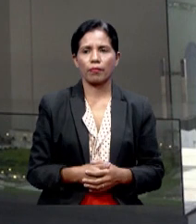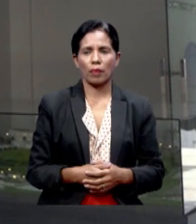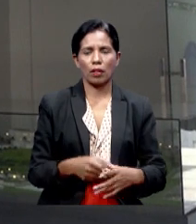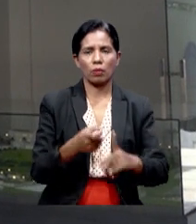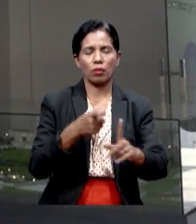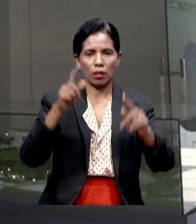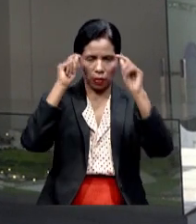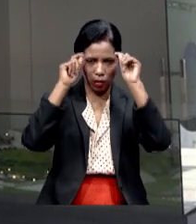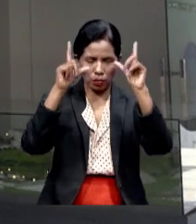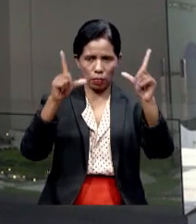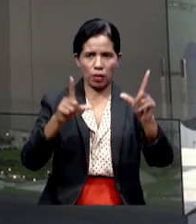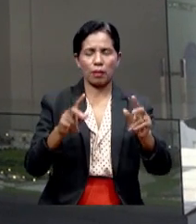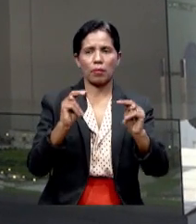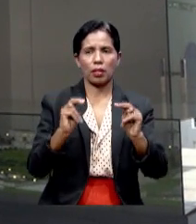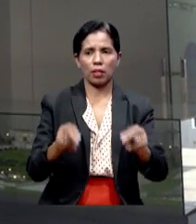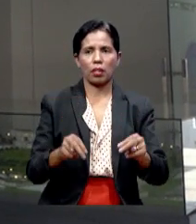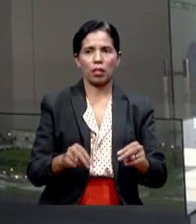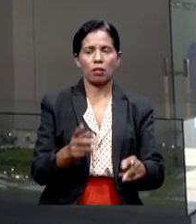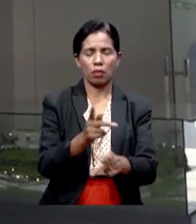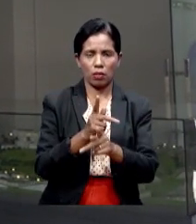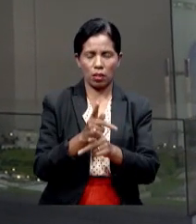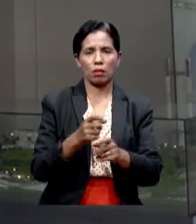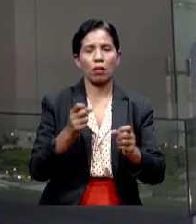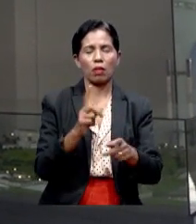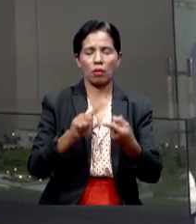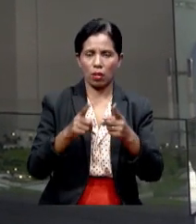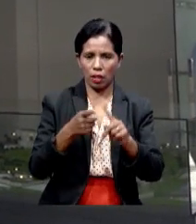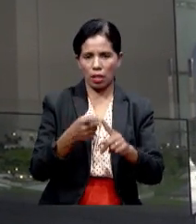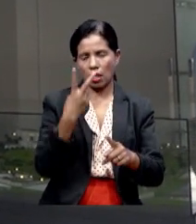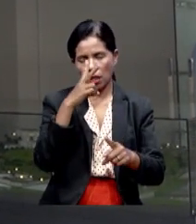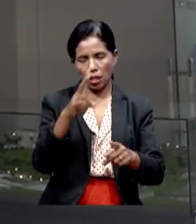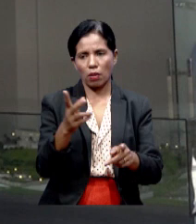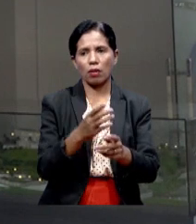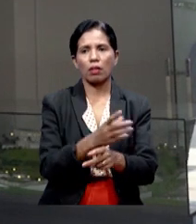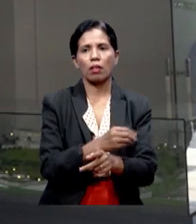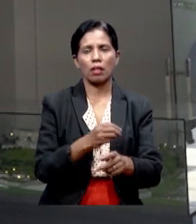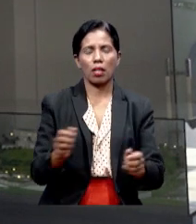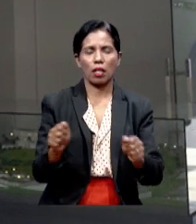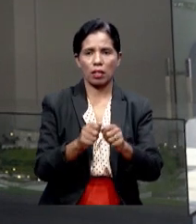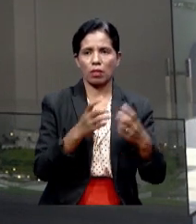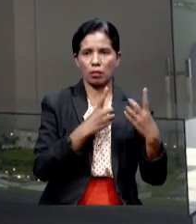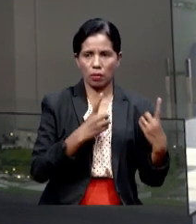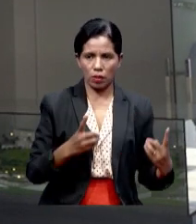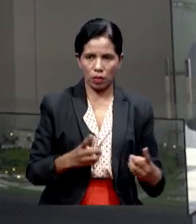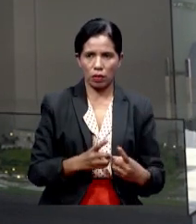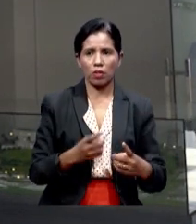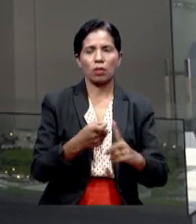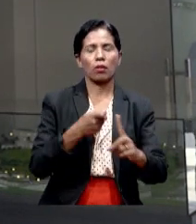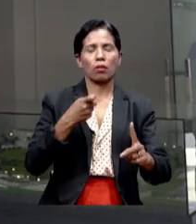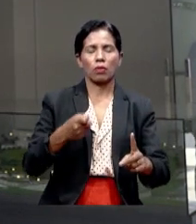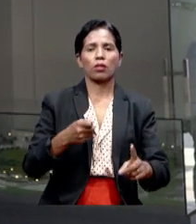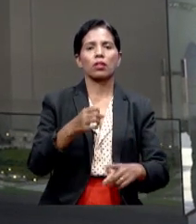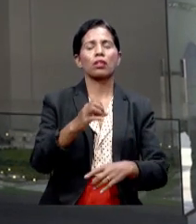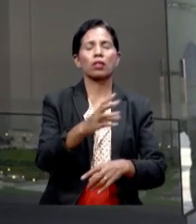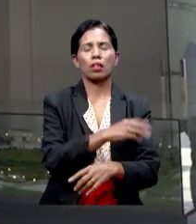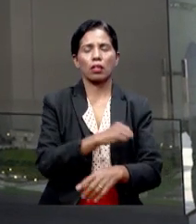Timor Hanya barang buat me persis mak kuida malu, hare malu. Tambah ida nene considera hanya sama domin. Tambah liu si jornada mundial nene buat